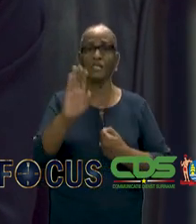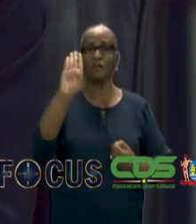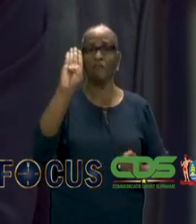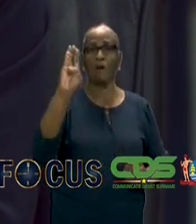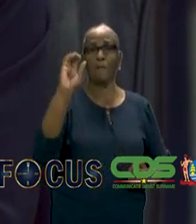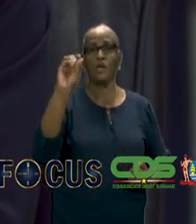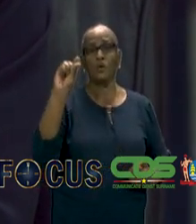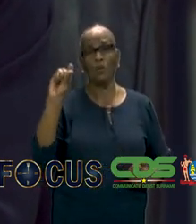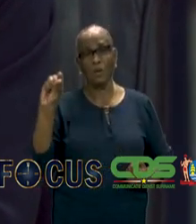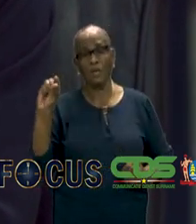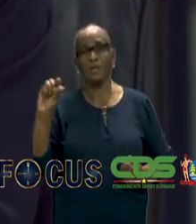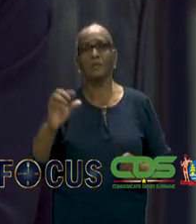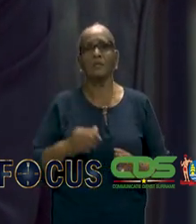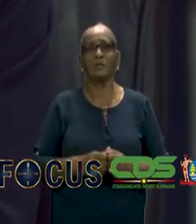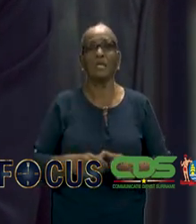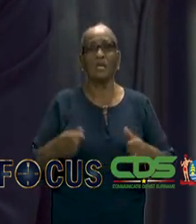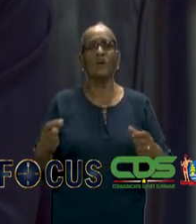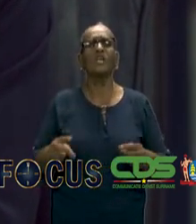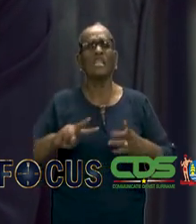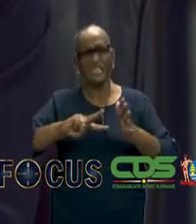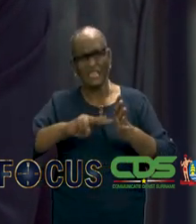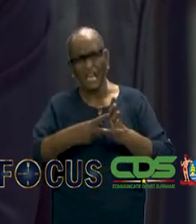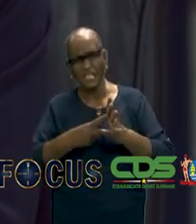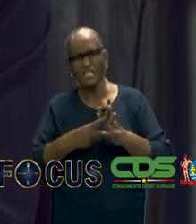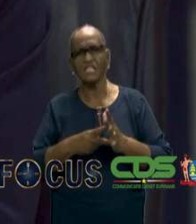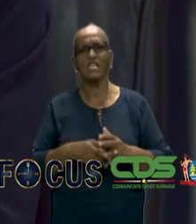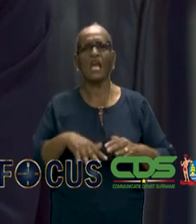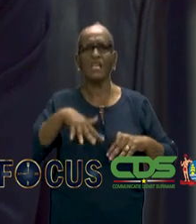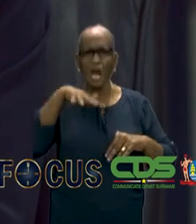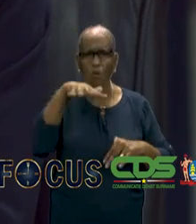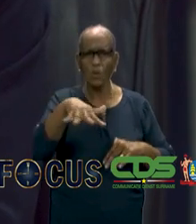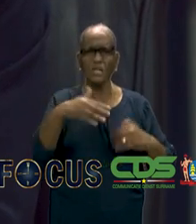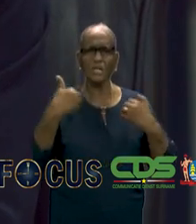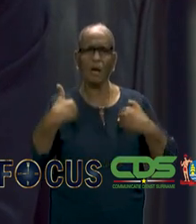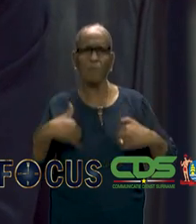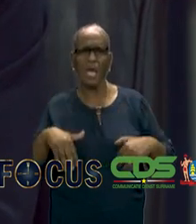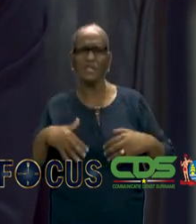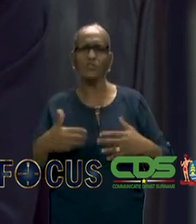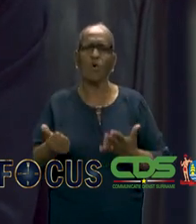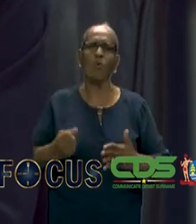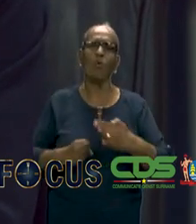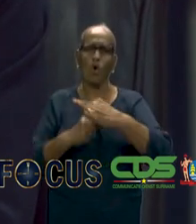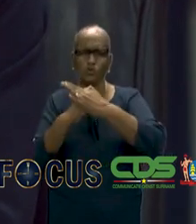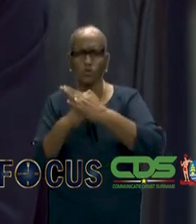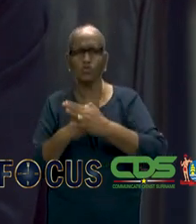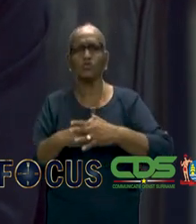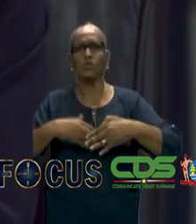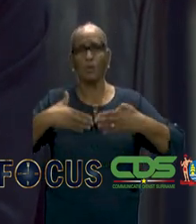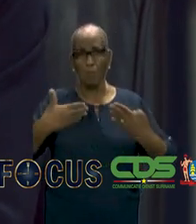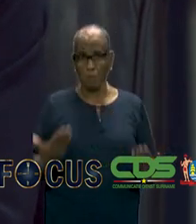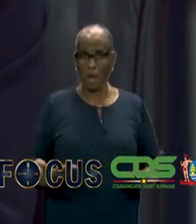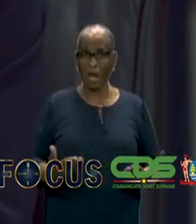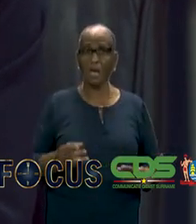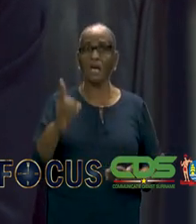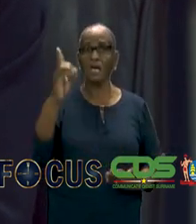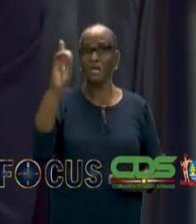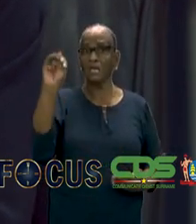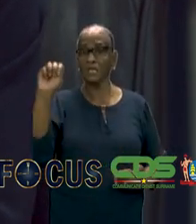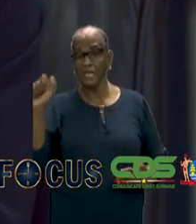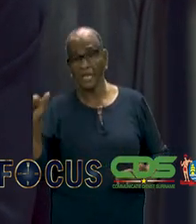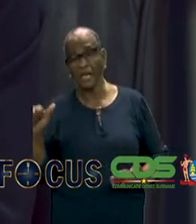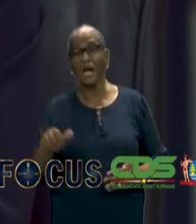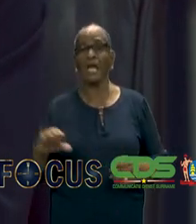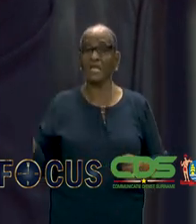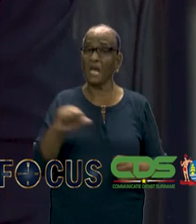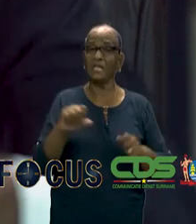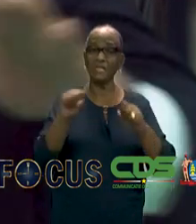de nodige technische en fysieke ondersteuning mogen verwachten. Ook op het gebied van dengue en het Geographic Information